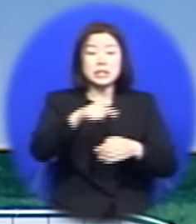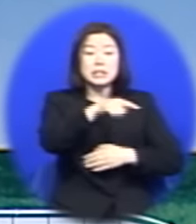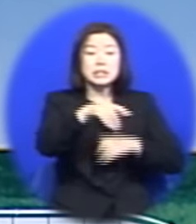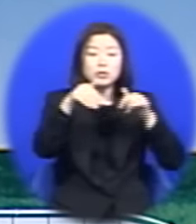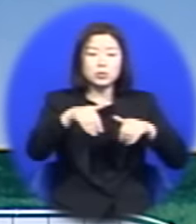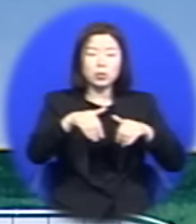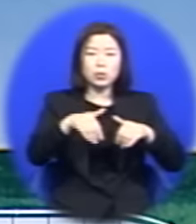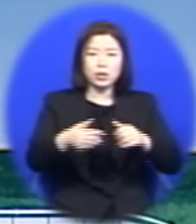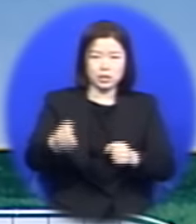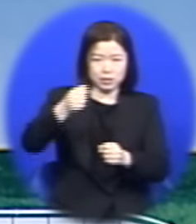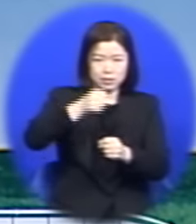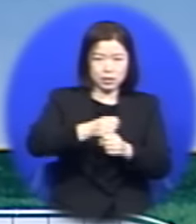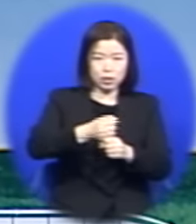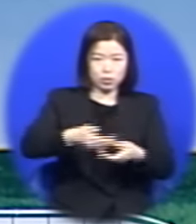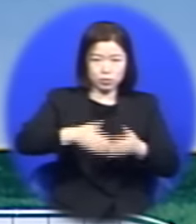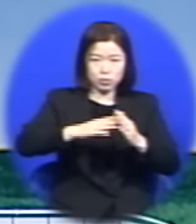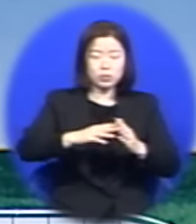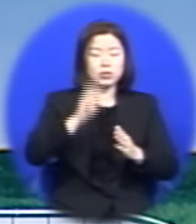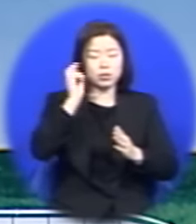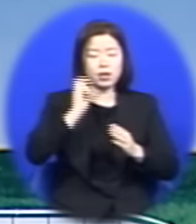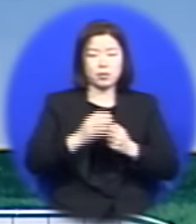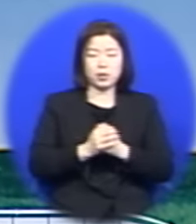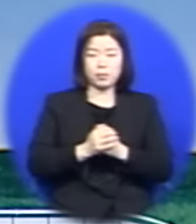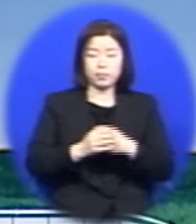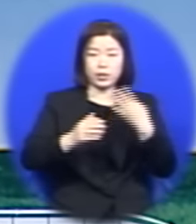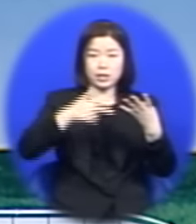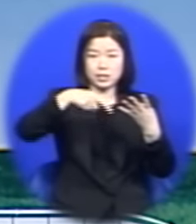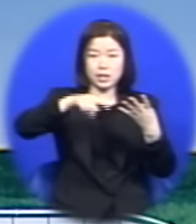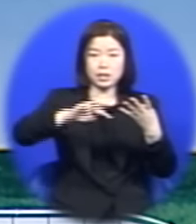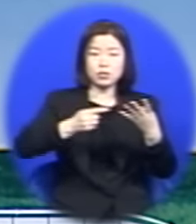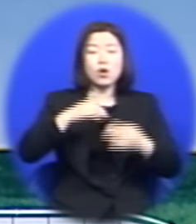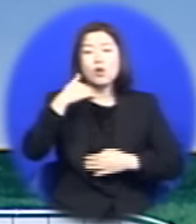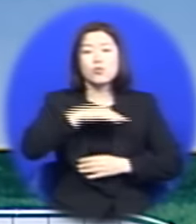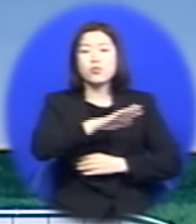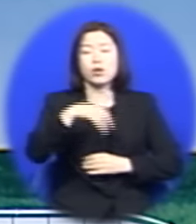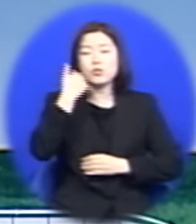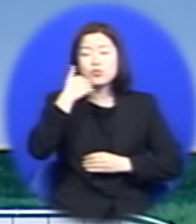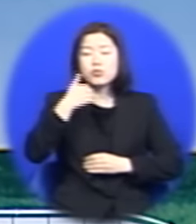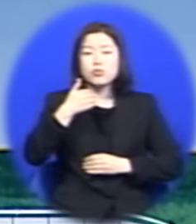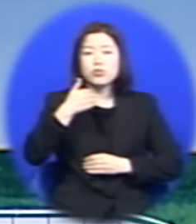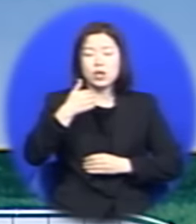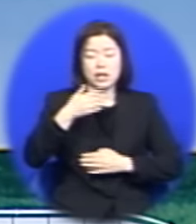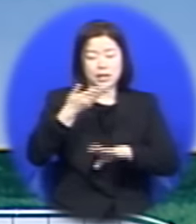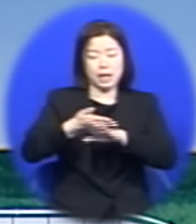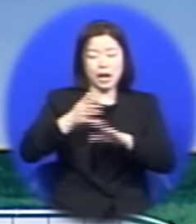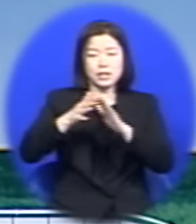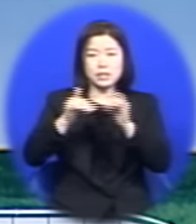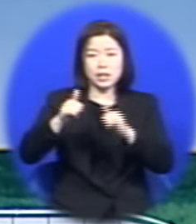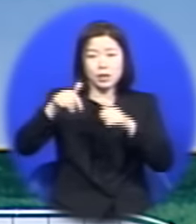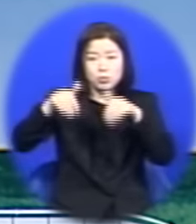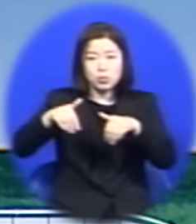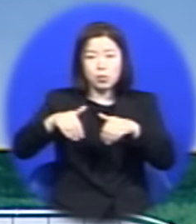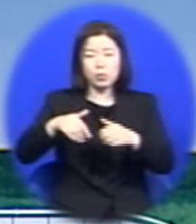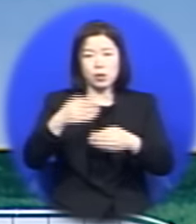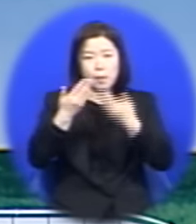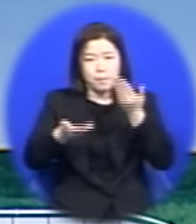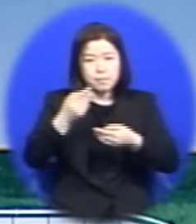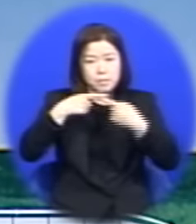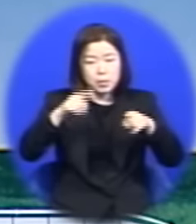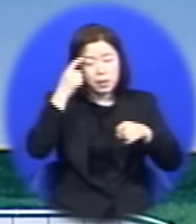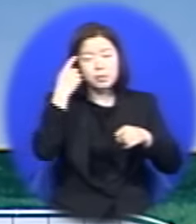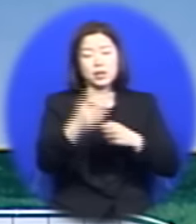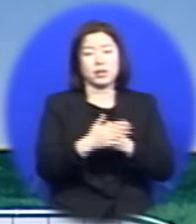아닙니까? 4절 말씀에 우리가 누구기에 남의 종을 비판합니까? 그가 서